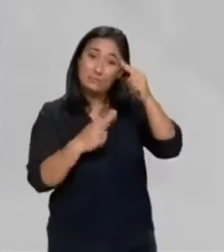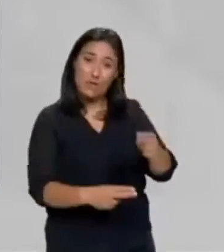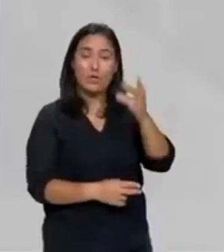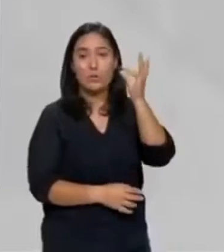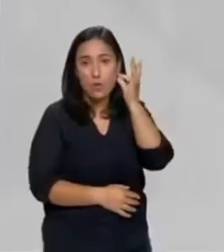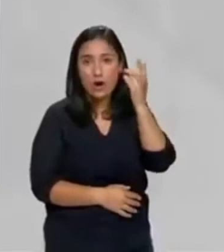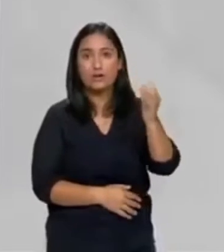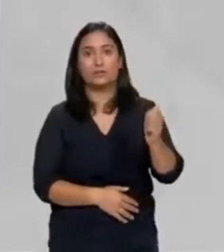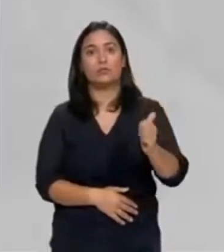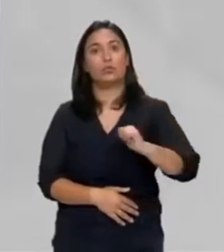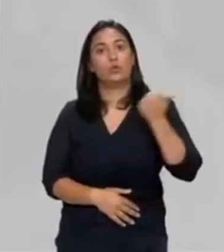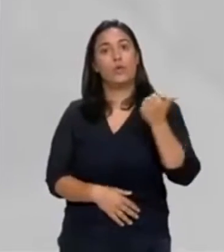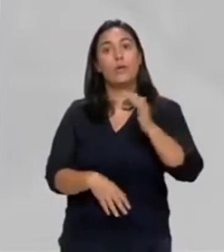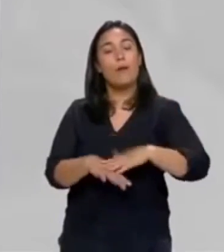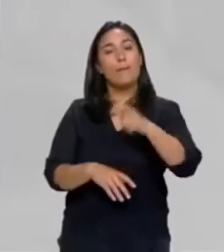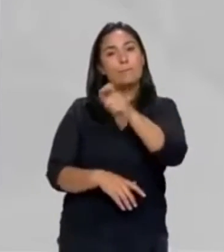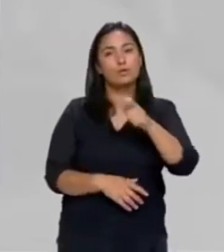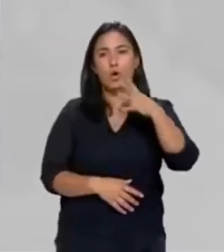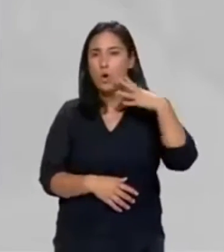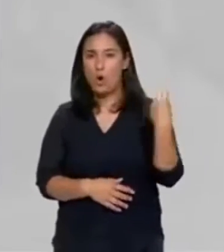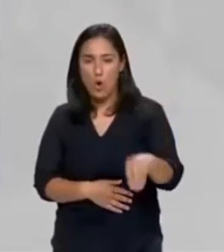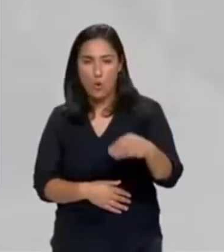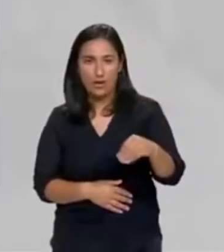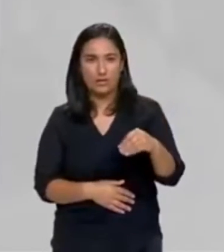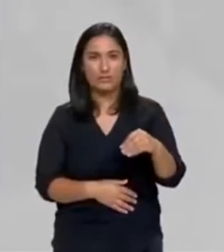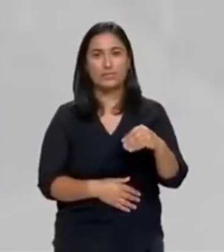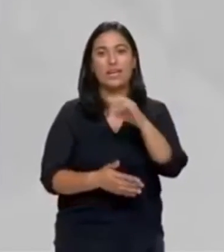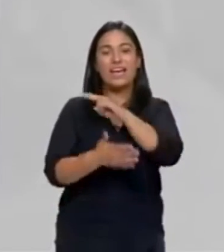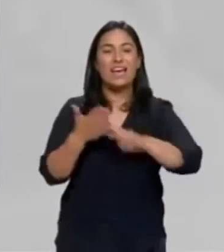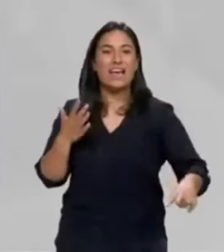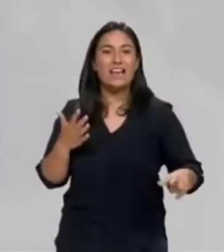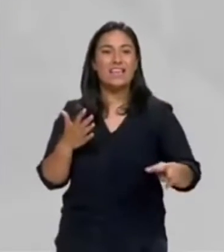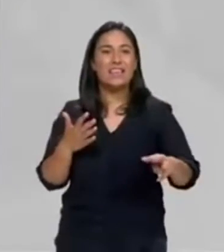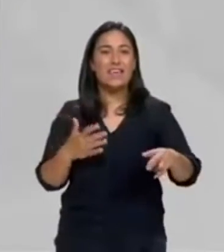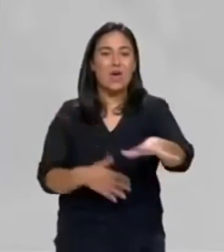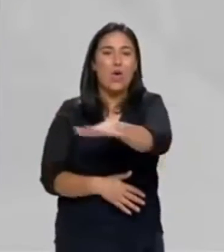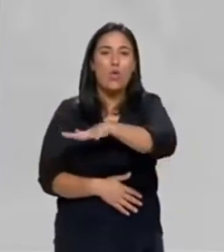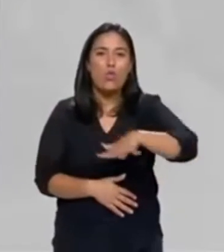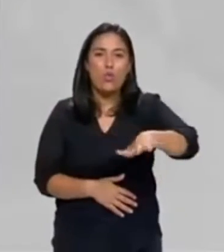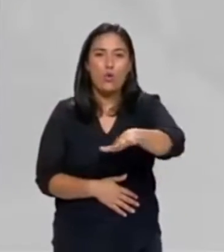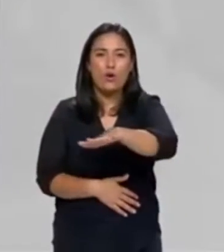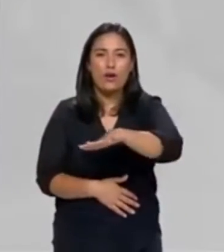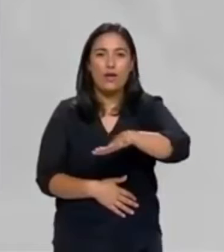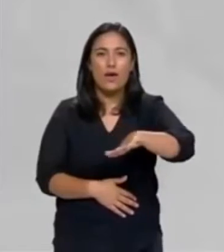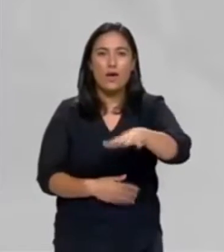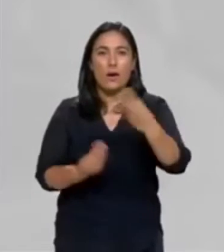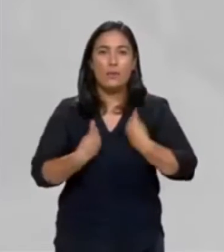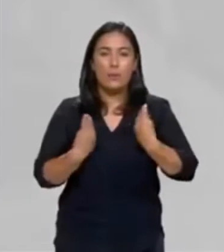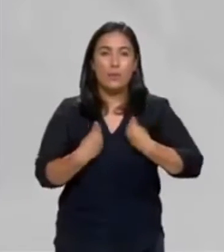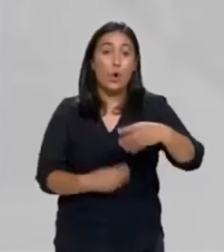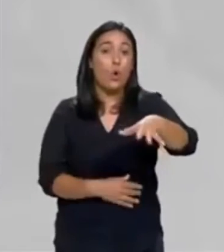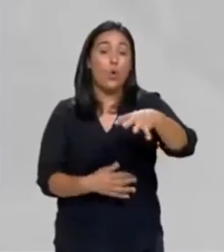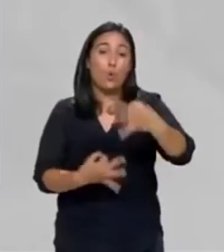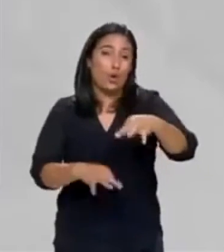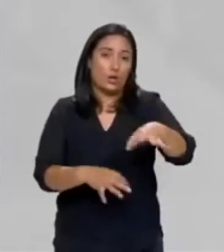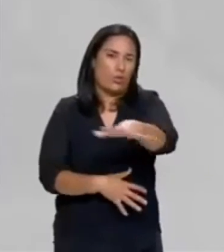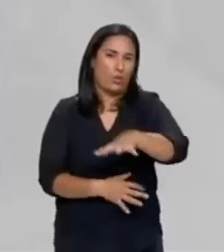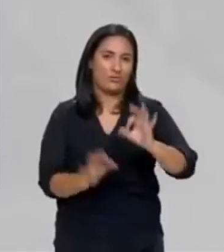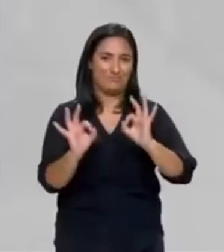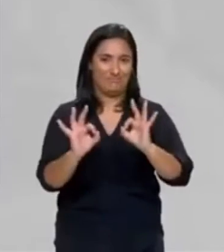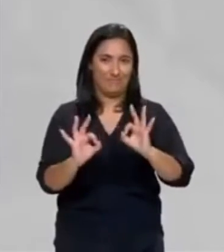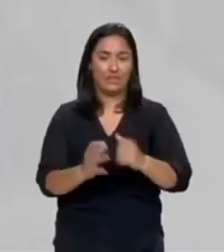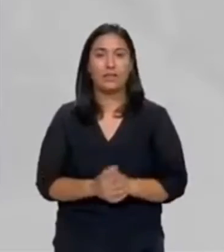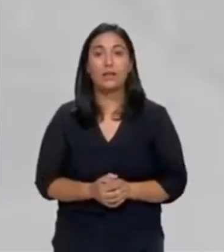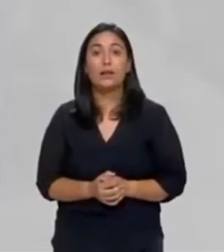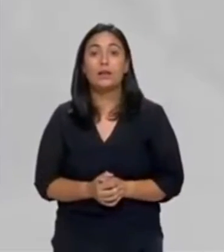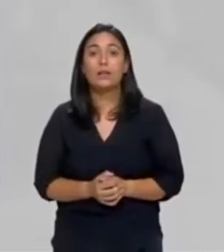oportunidades para xente moza, a Galicia do territorio vivo no único planeta posible. Abrirlle paso